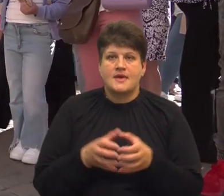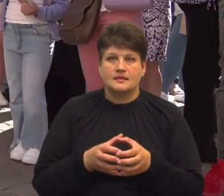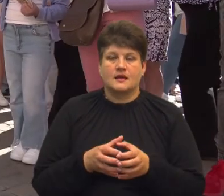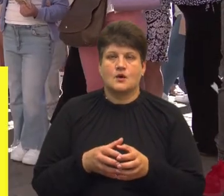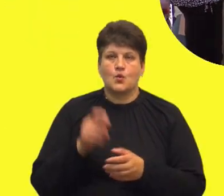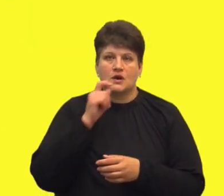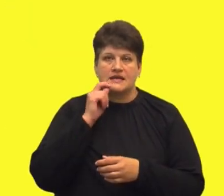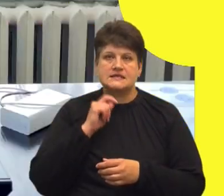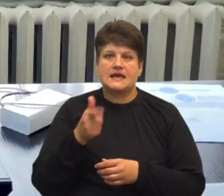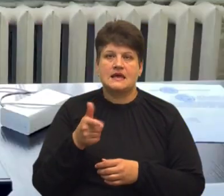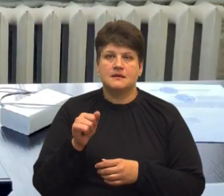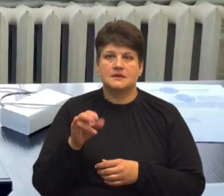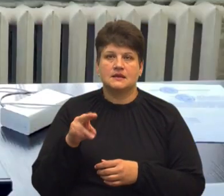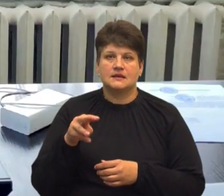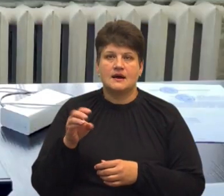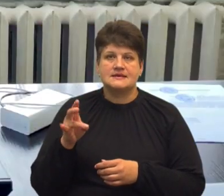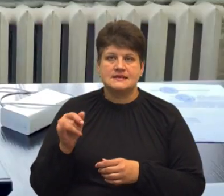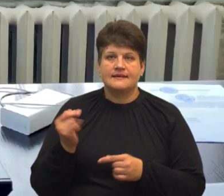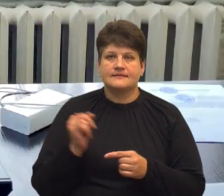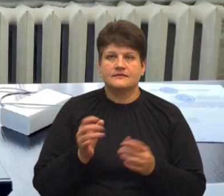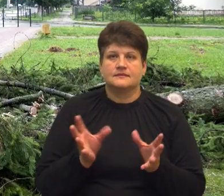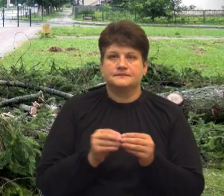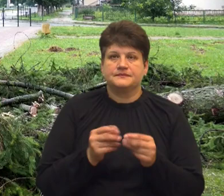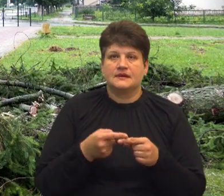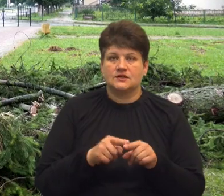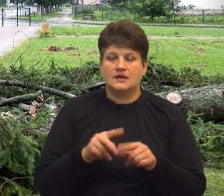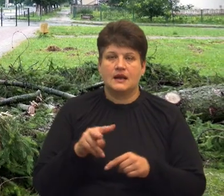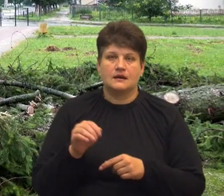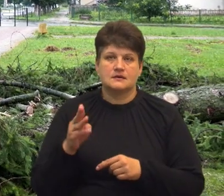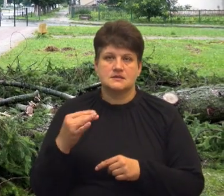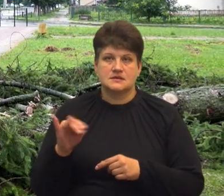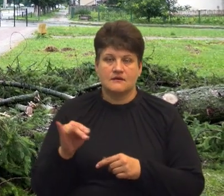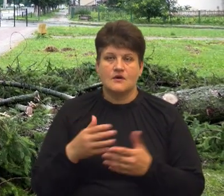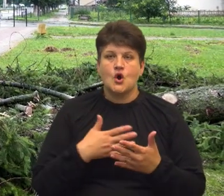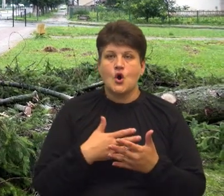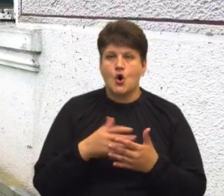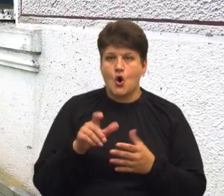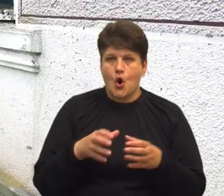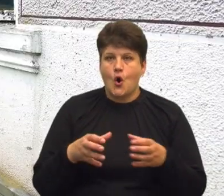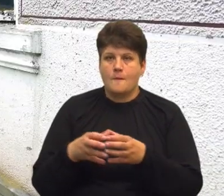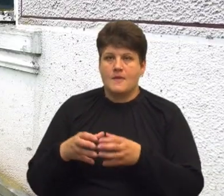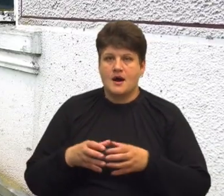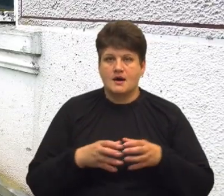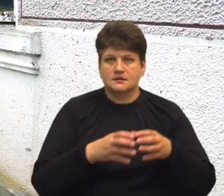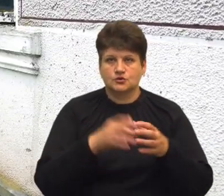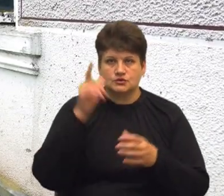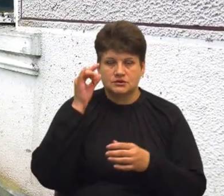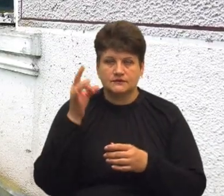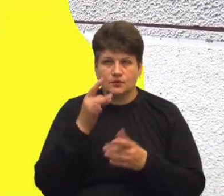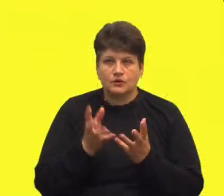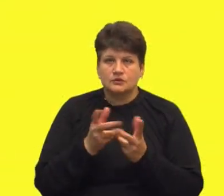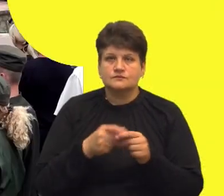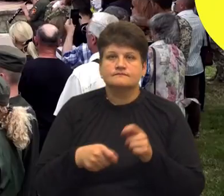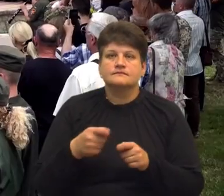ліцею громадах Чортківського району підраховують збитки які завдала негода 25 липня